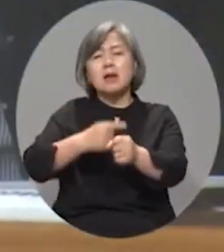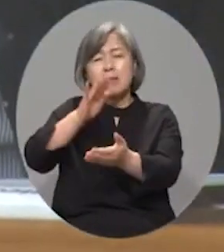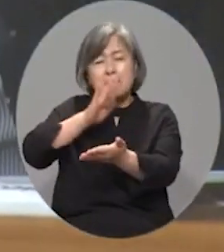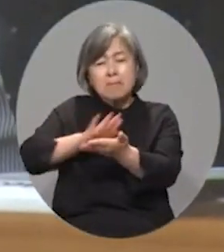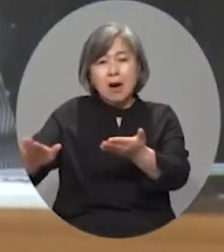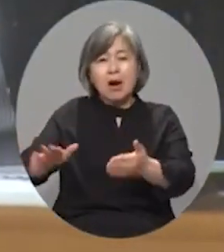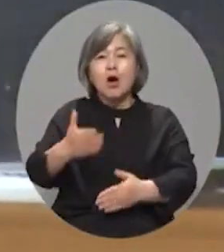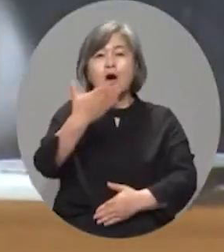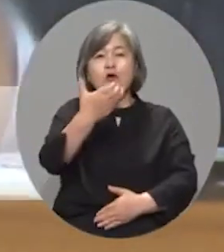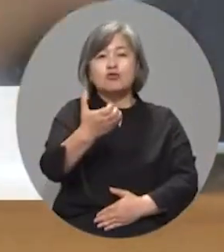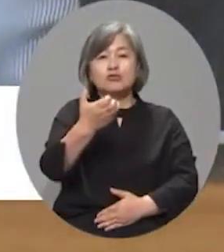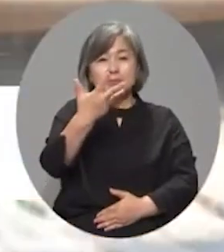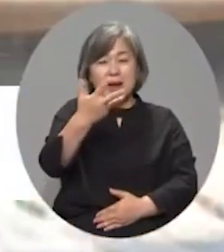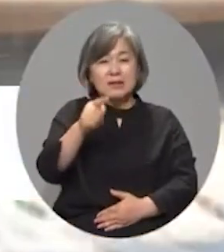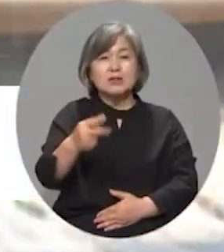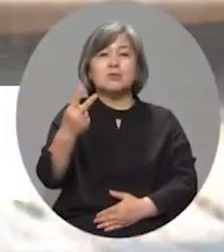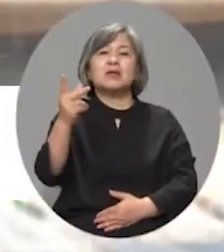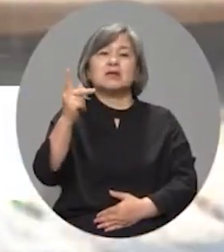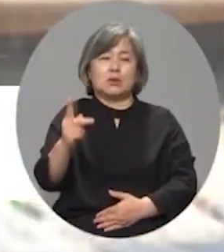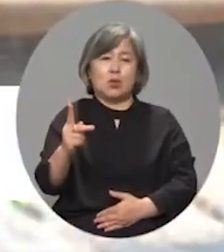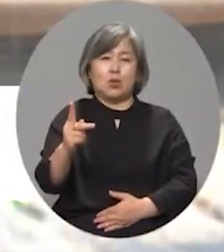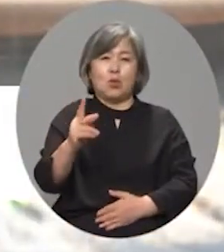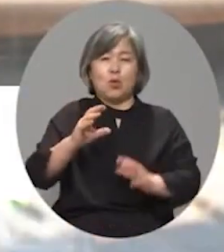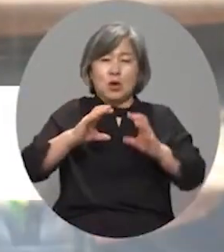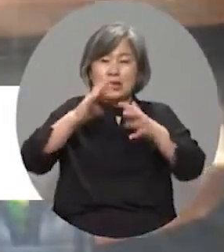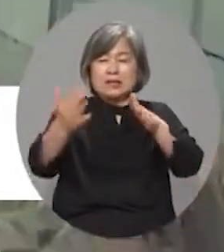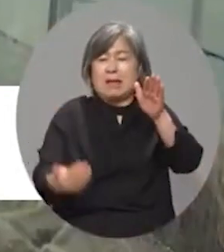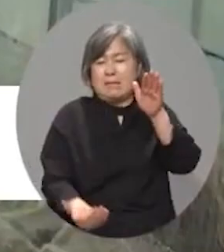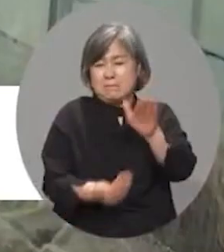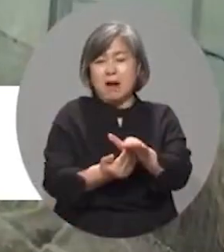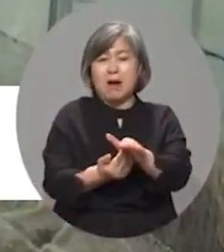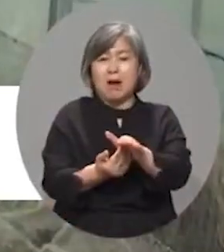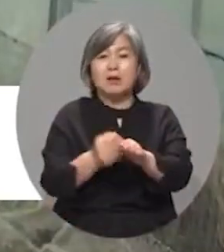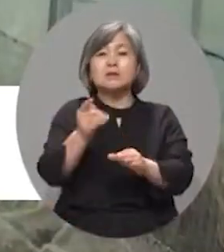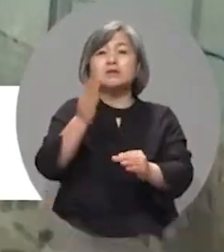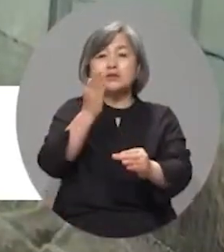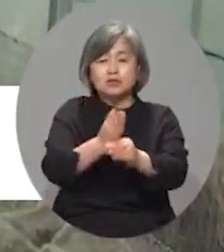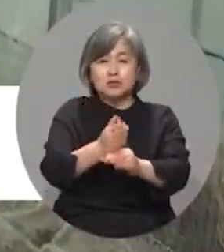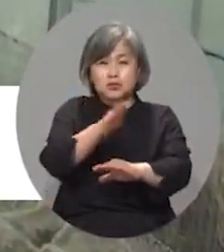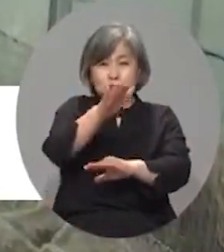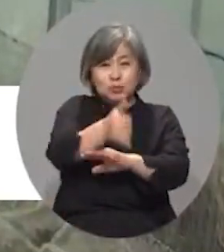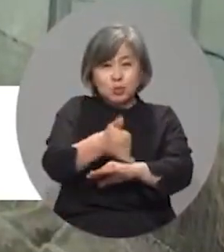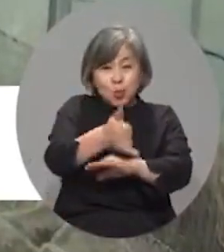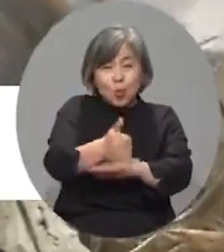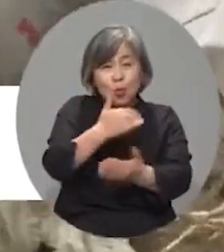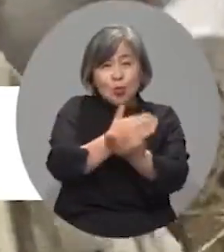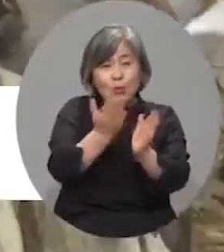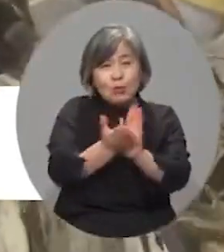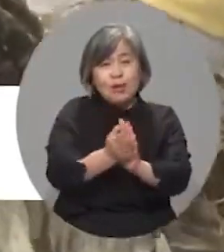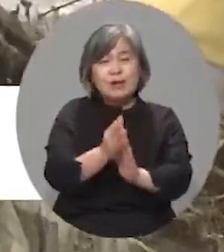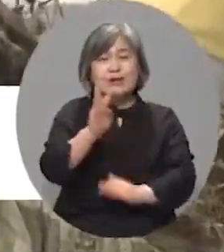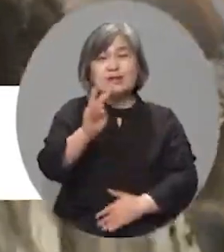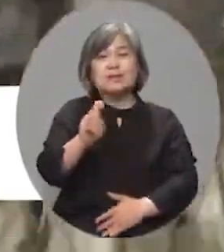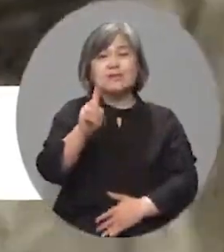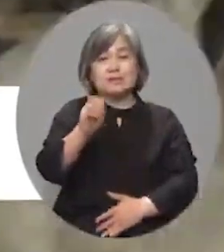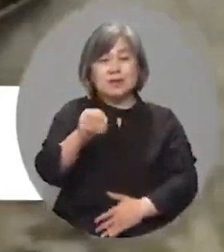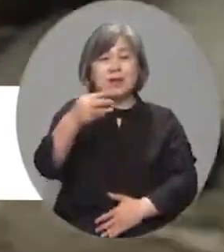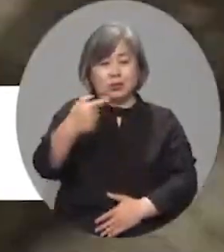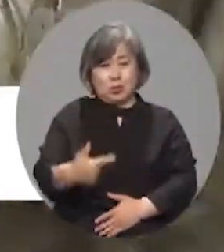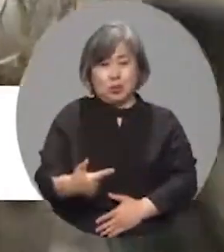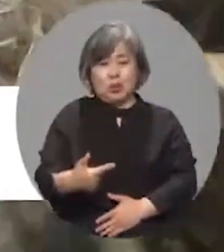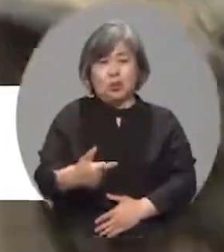소비량은 98.2kg으로 세계 최고 수준. 그중 농업용 비닐은 연간 31만 톤